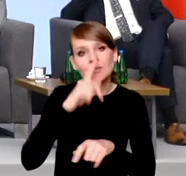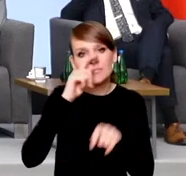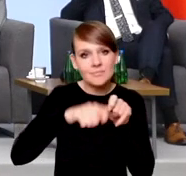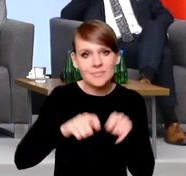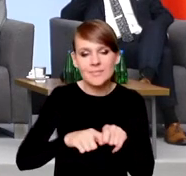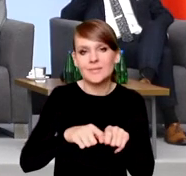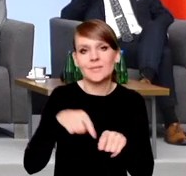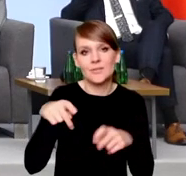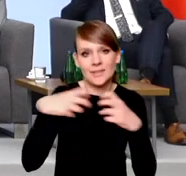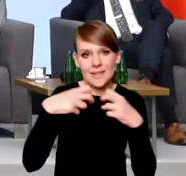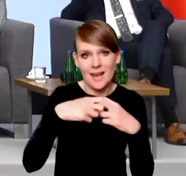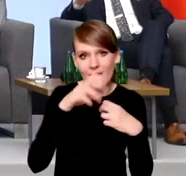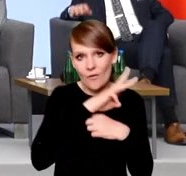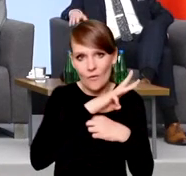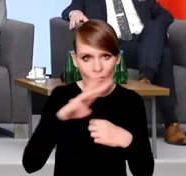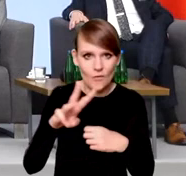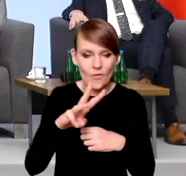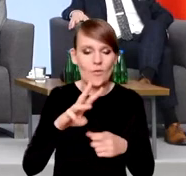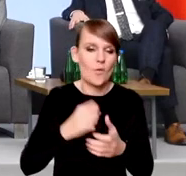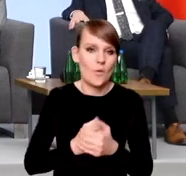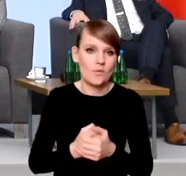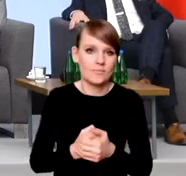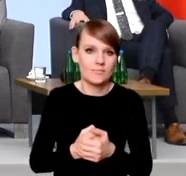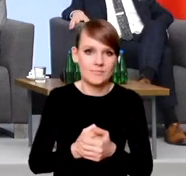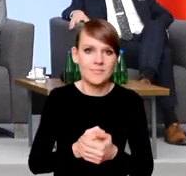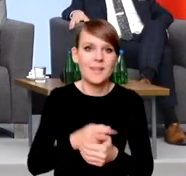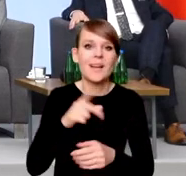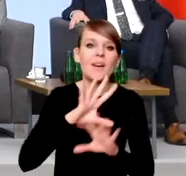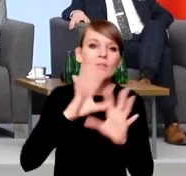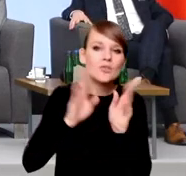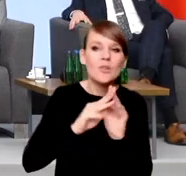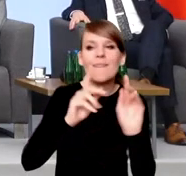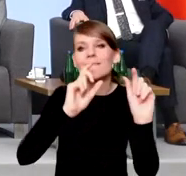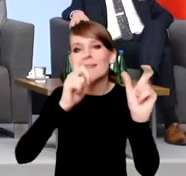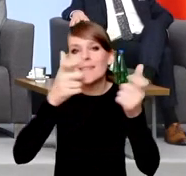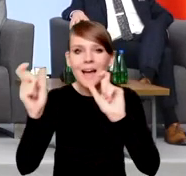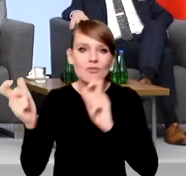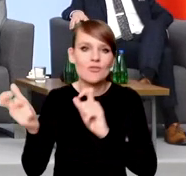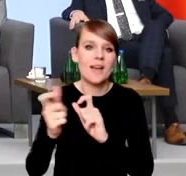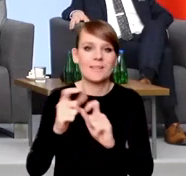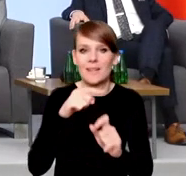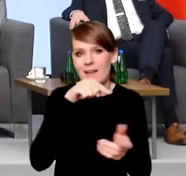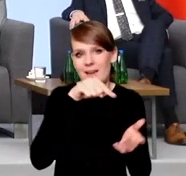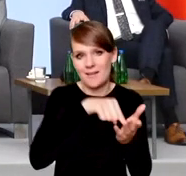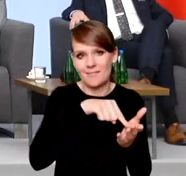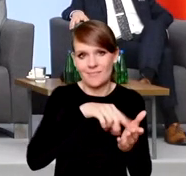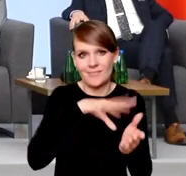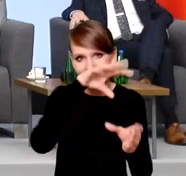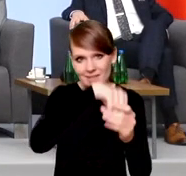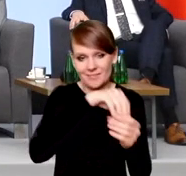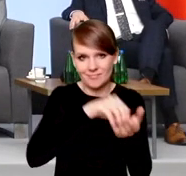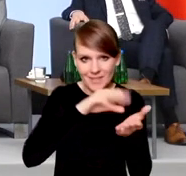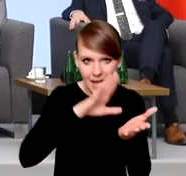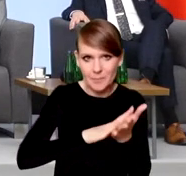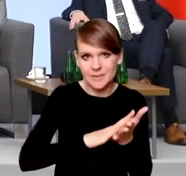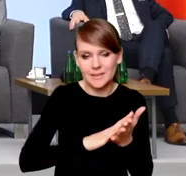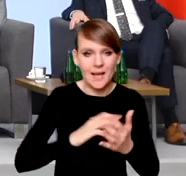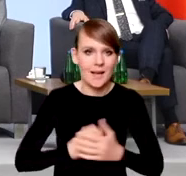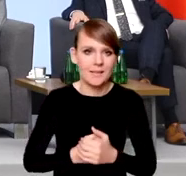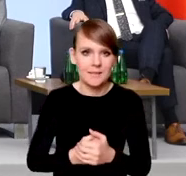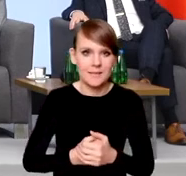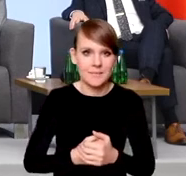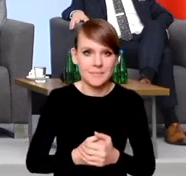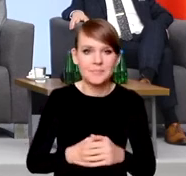internetowej, która wszystkie wydarzenia są na tej stronie internetowej zapisane. Jest ona